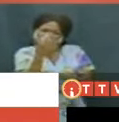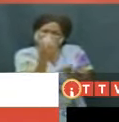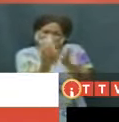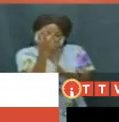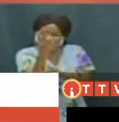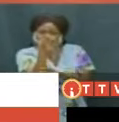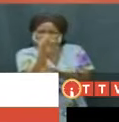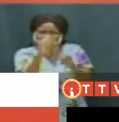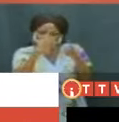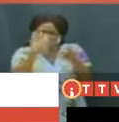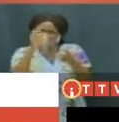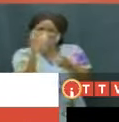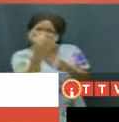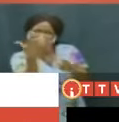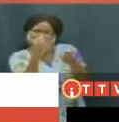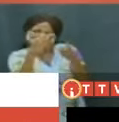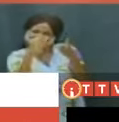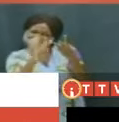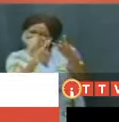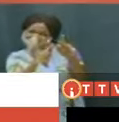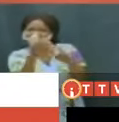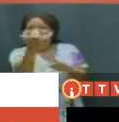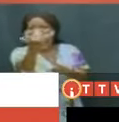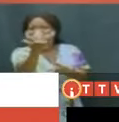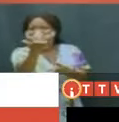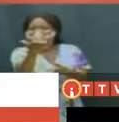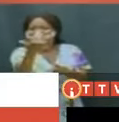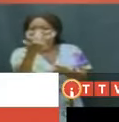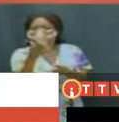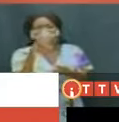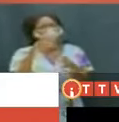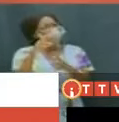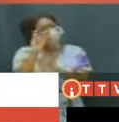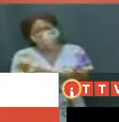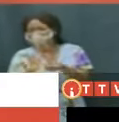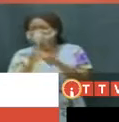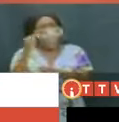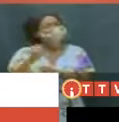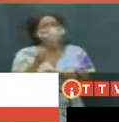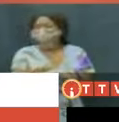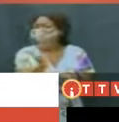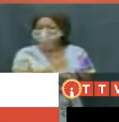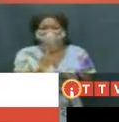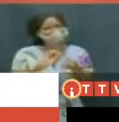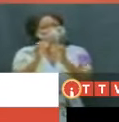inu kumwalira sachita mariheso ndiye wafika muno